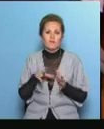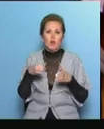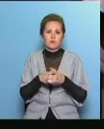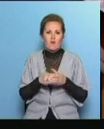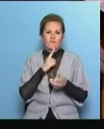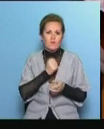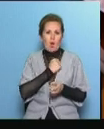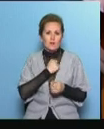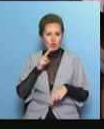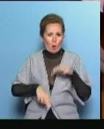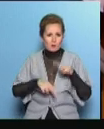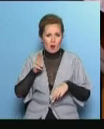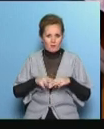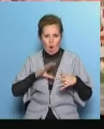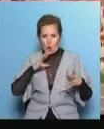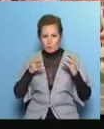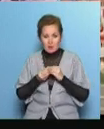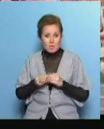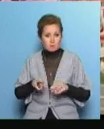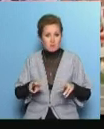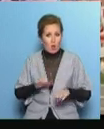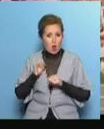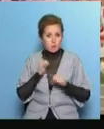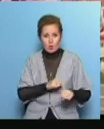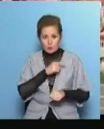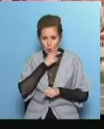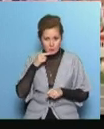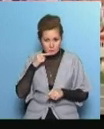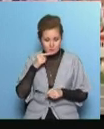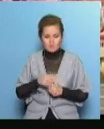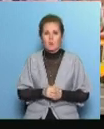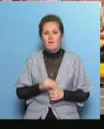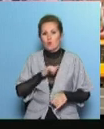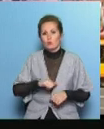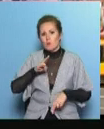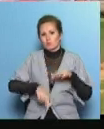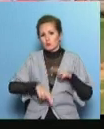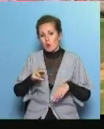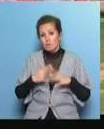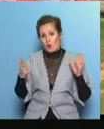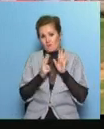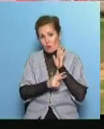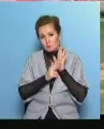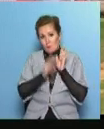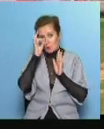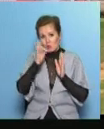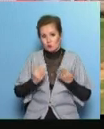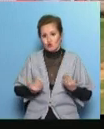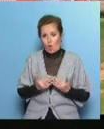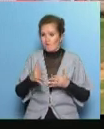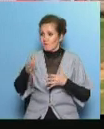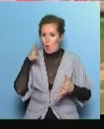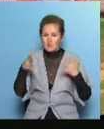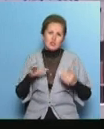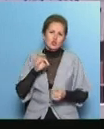комплекса Министерства обороны Российской Федерации. В Удмуртии коллективом предприятия построено более 80% жилого фонда, социально-культурной